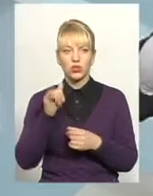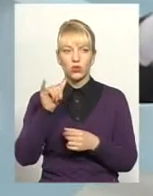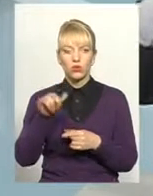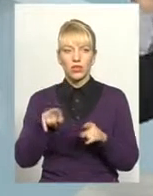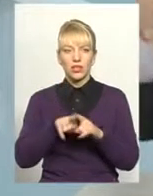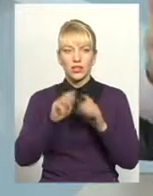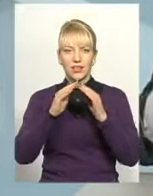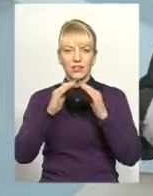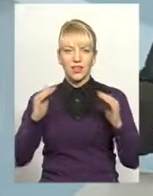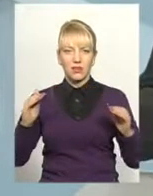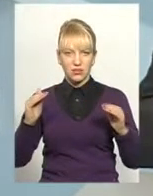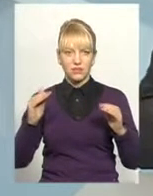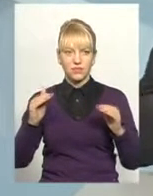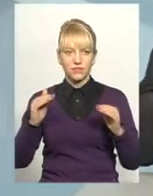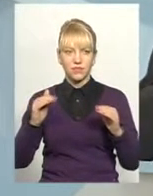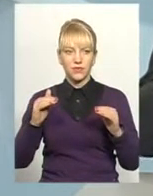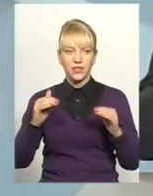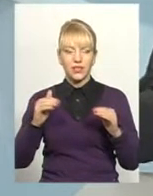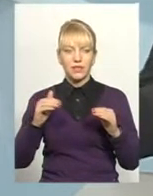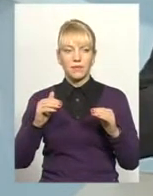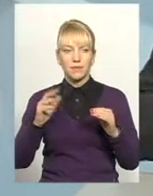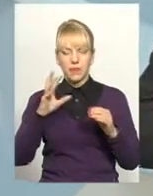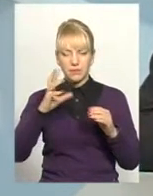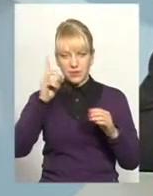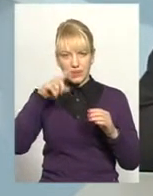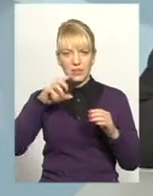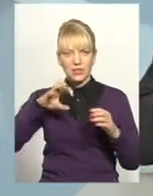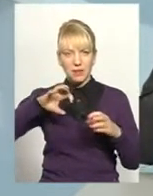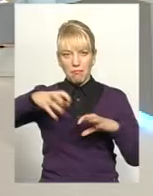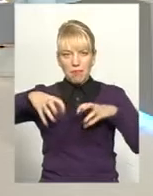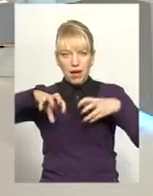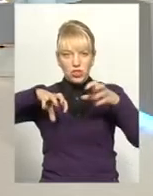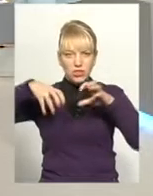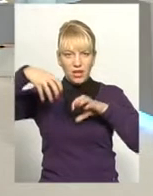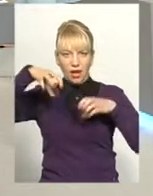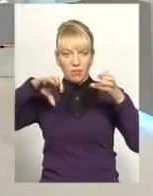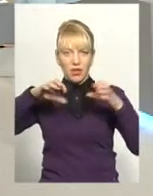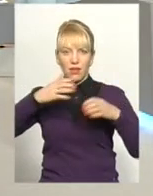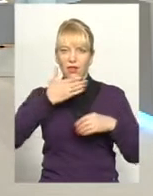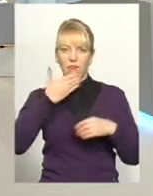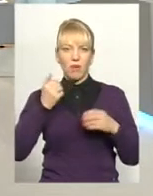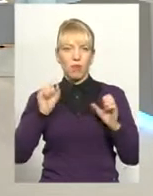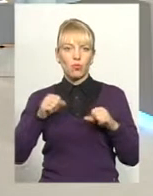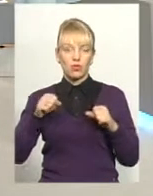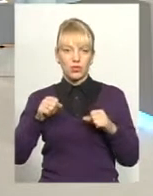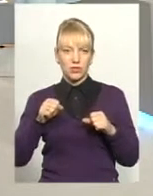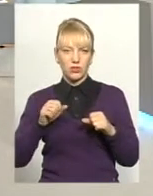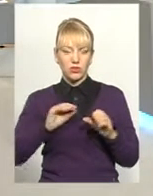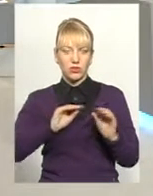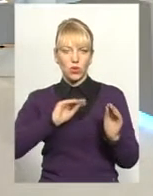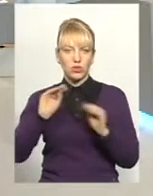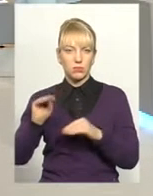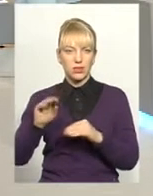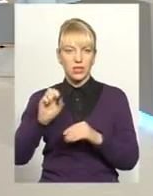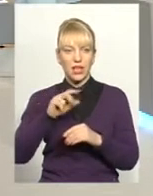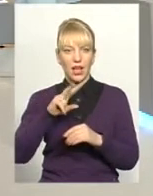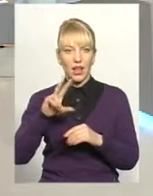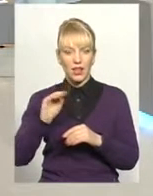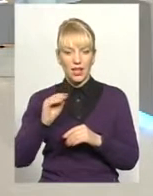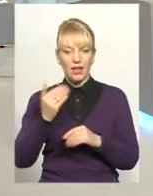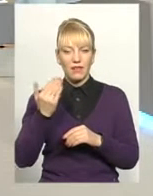дах там з башенками, там всякі фігурні, що на ньому немає як розмістити. Немає можливості. Але він